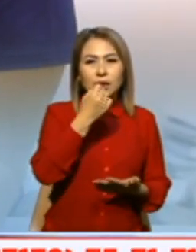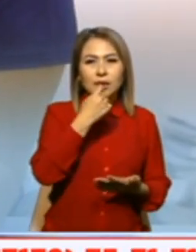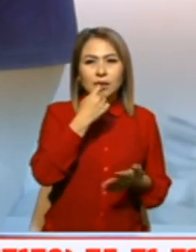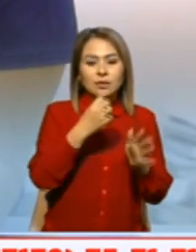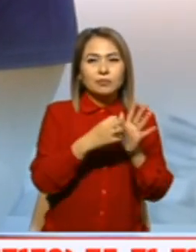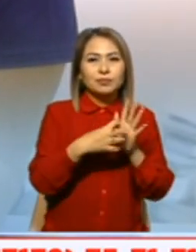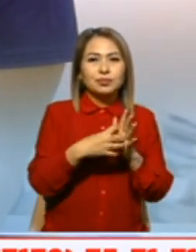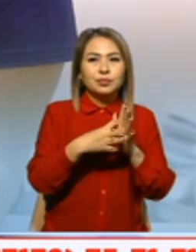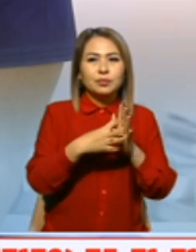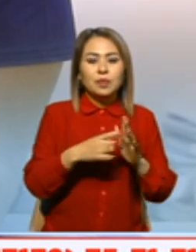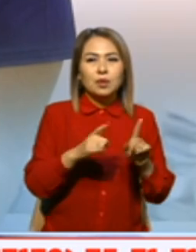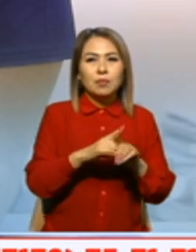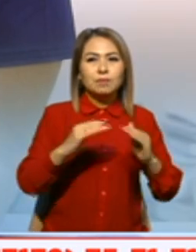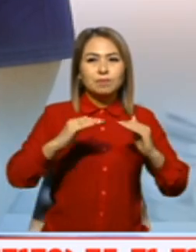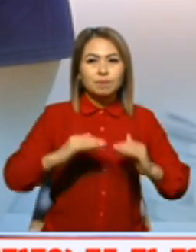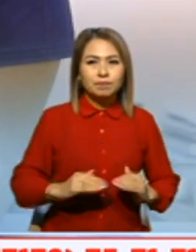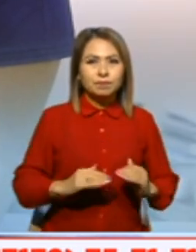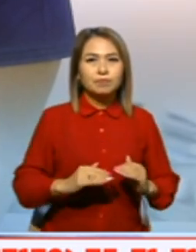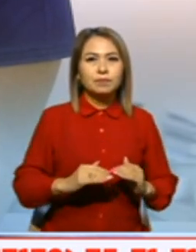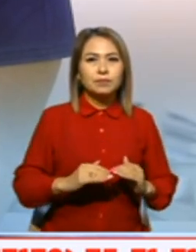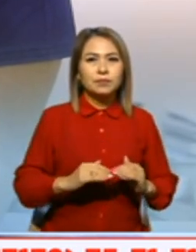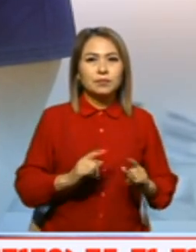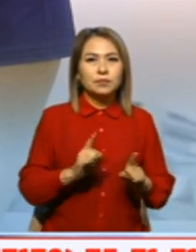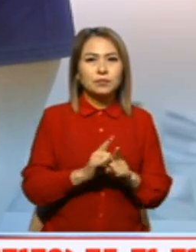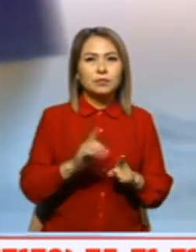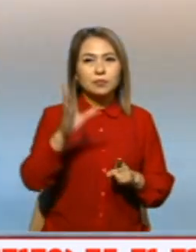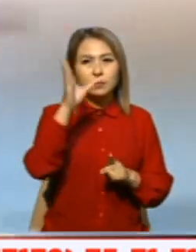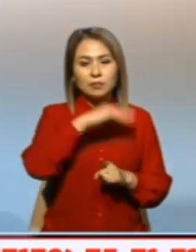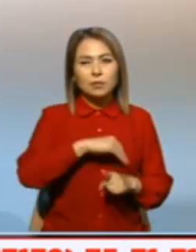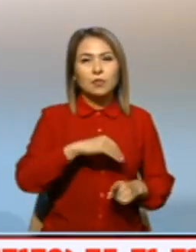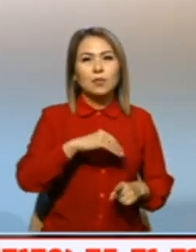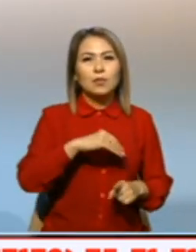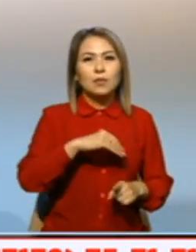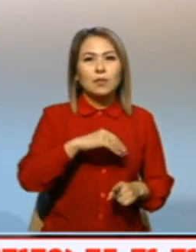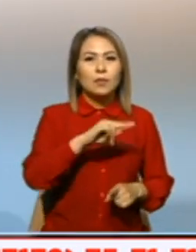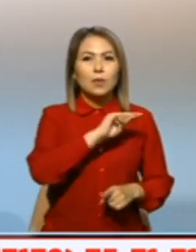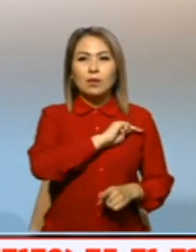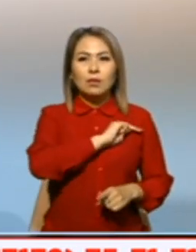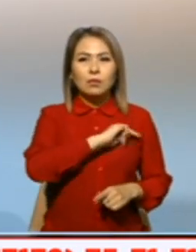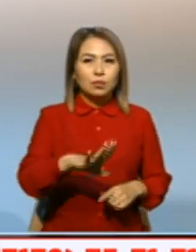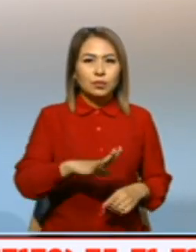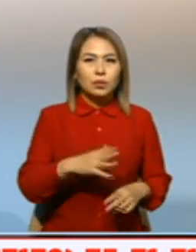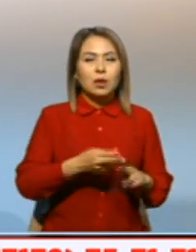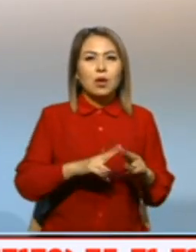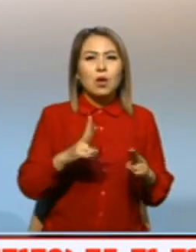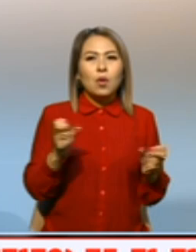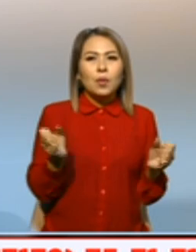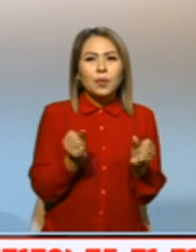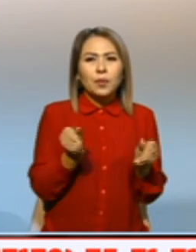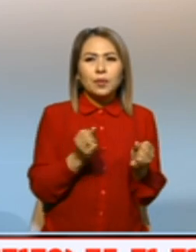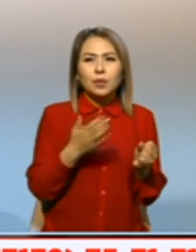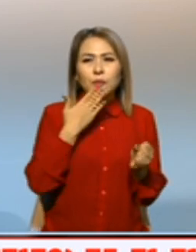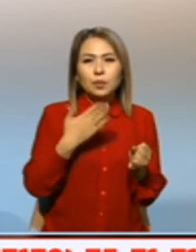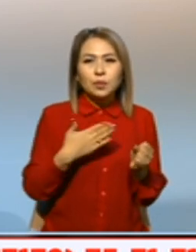қарай түспеуі, ен қалтасына түспеуі, бұл бедеулікті алып келеді. Балам суықты жақсы көреді, салқын